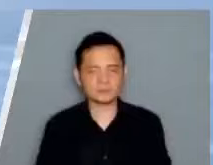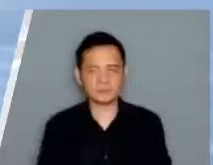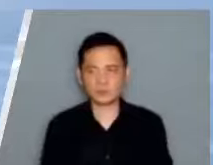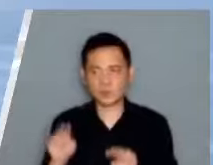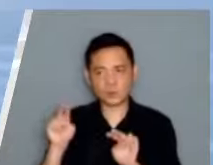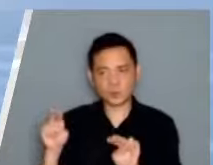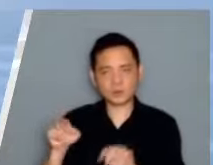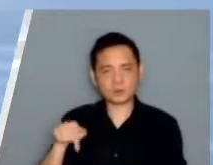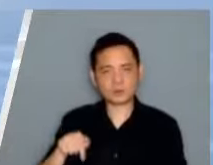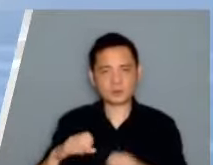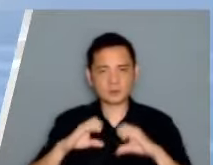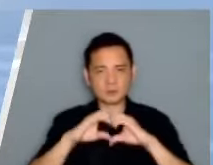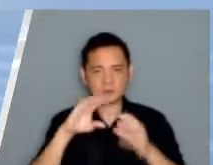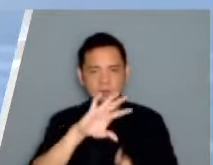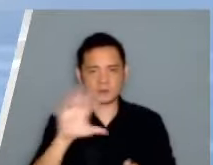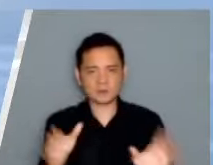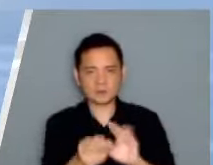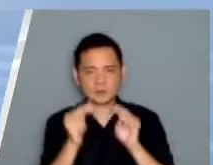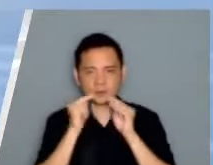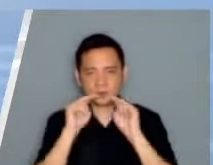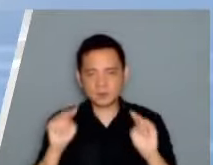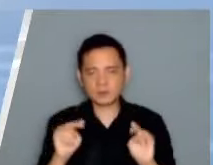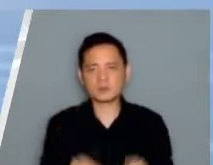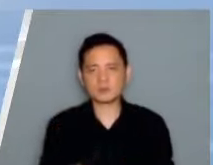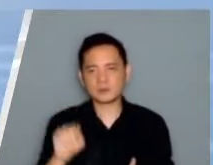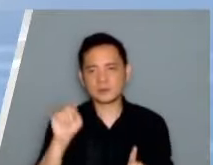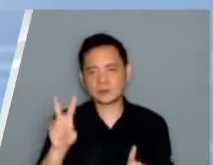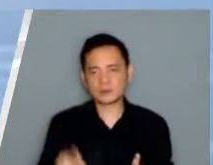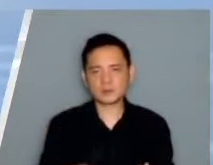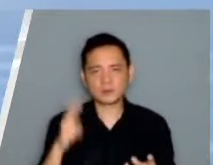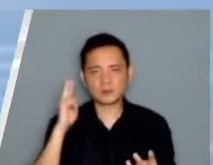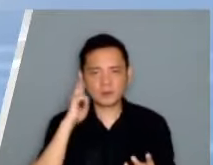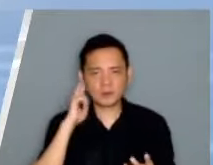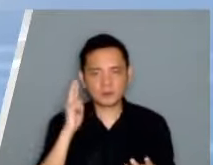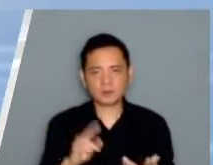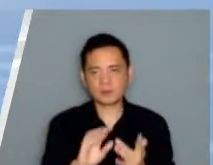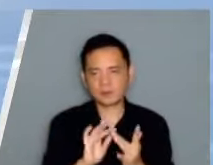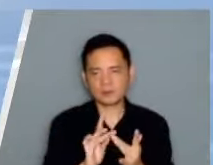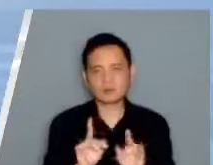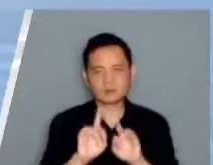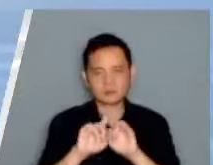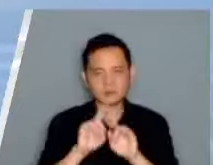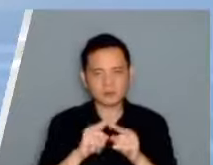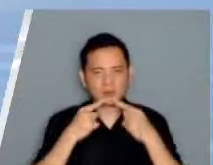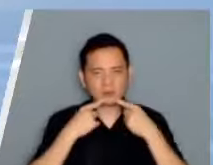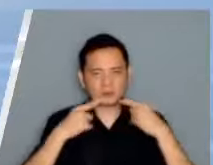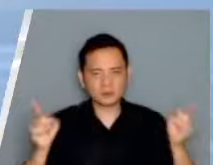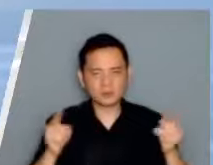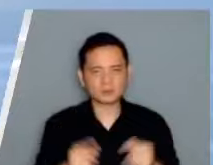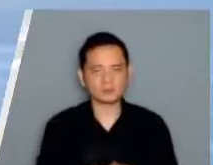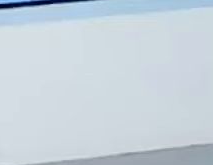News sa telebisyon, radyo at online para sa iba pang anunsyo ng hashtag Walang Pasok.